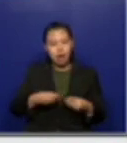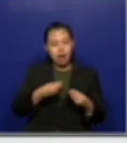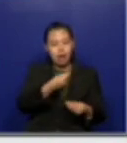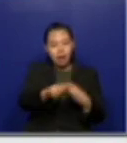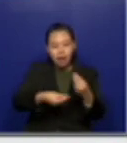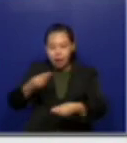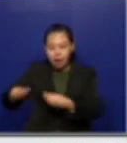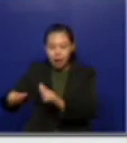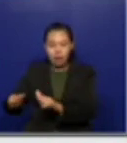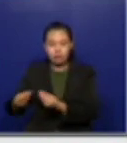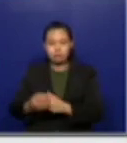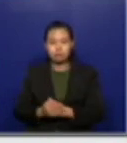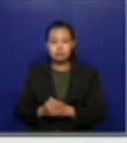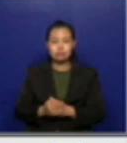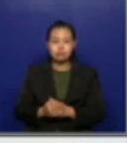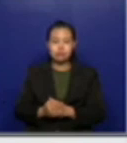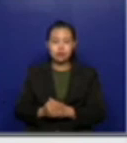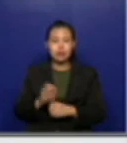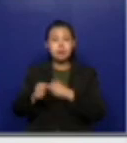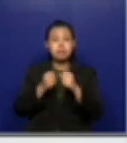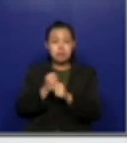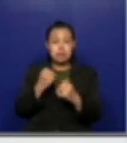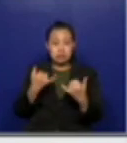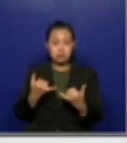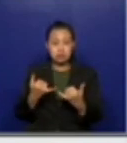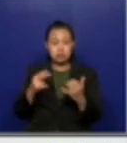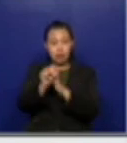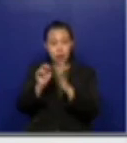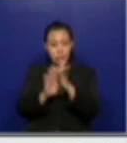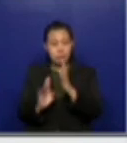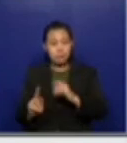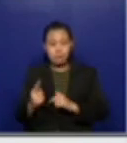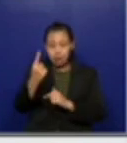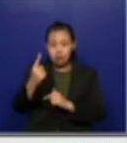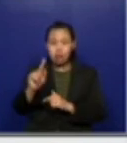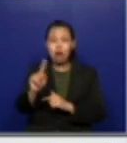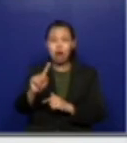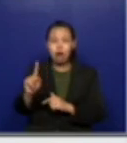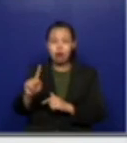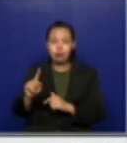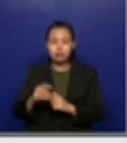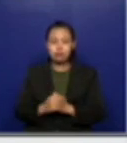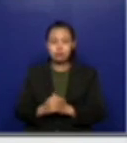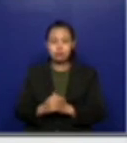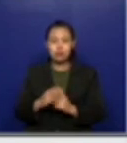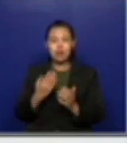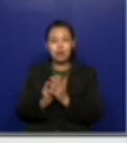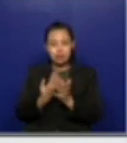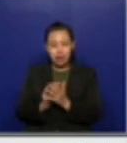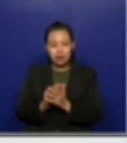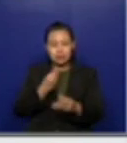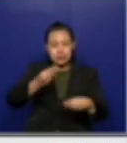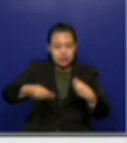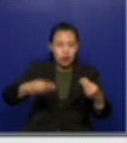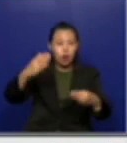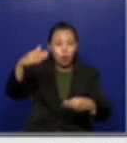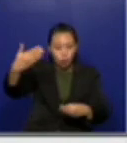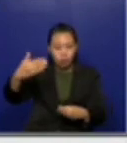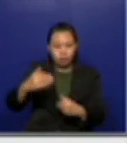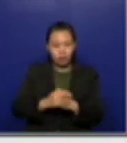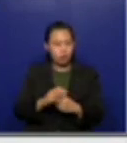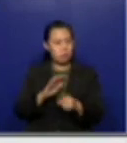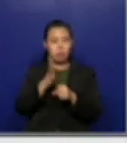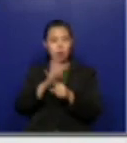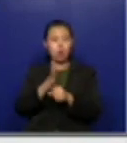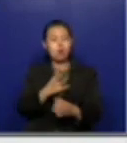กนโยบายใหม่ปีนี้คุณพระช่วยใหม่เราแจกแล้วค่อยกู้ครับนะฮะปีที่แล้ว